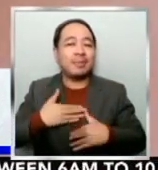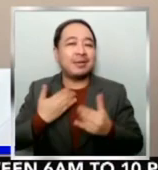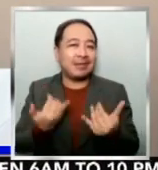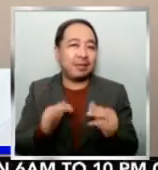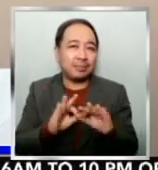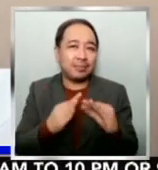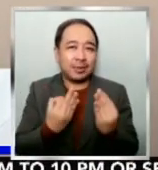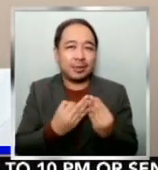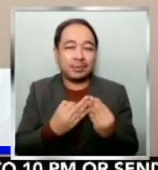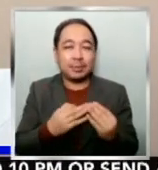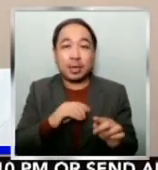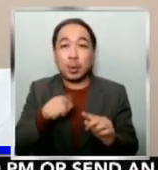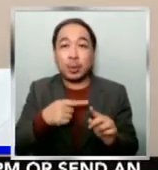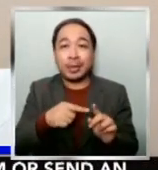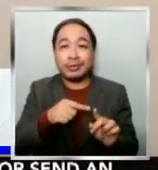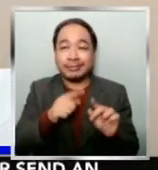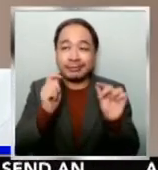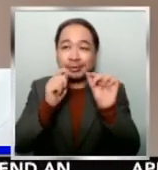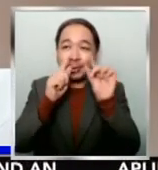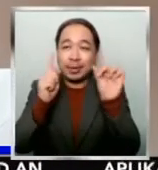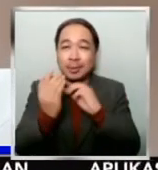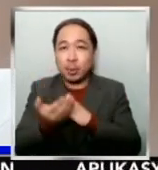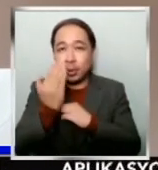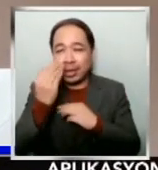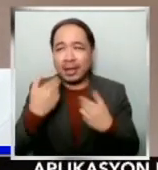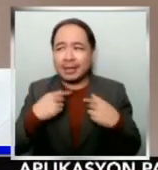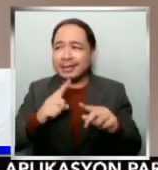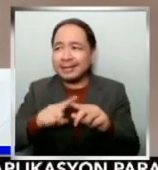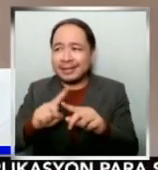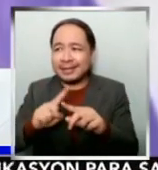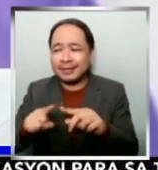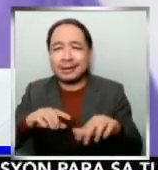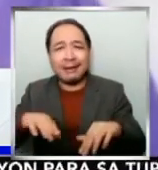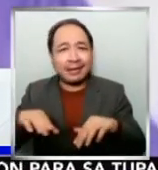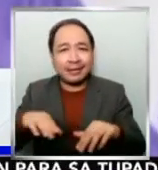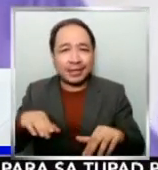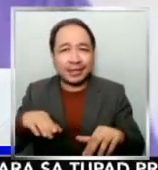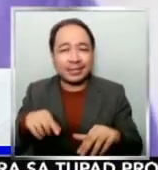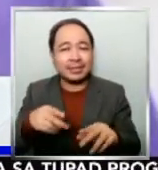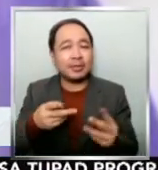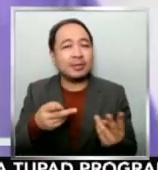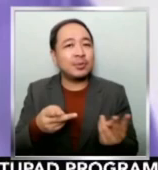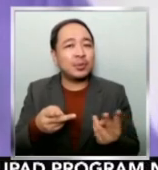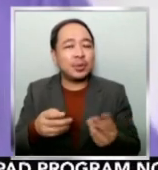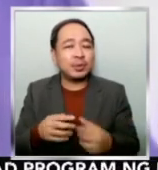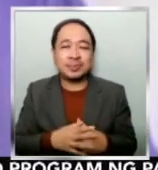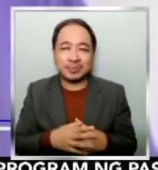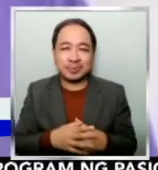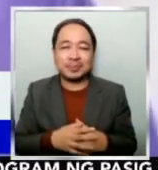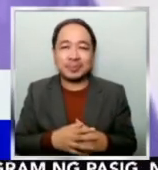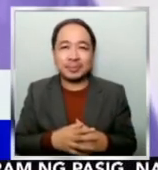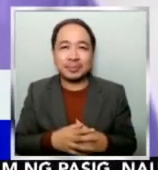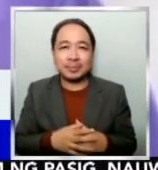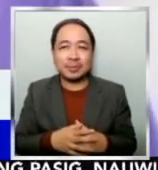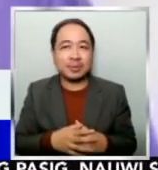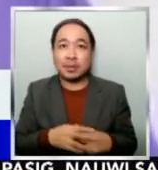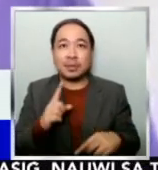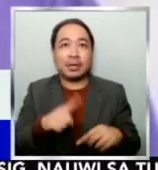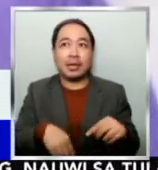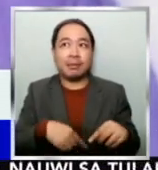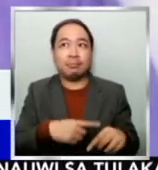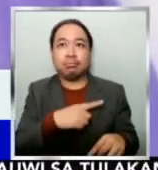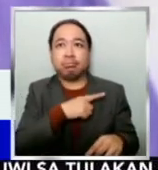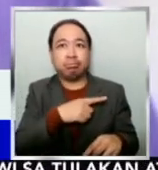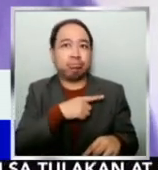umaga, iba't ibang activities na ang ginagawa nilang mag-ama. Hindi pwedeng tatamad-tamad ka dahil yes.